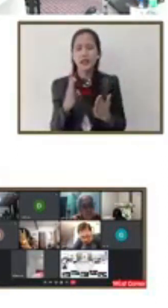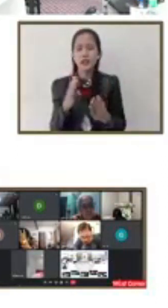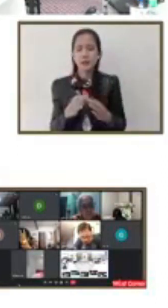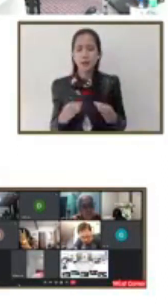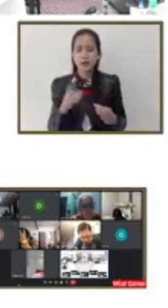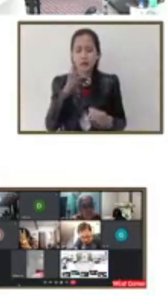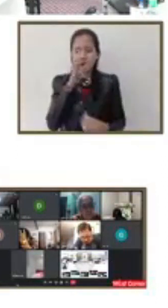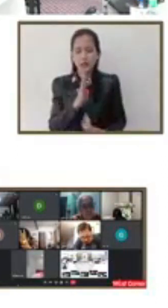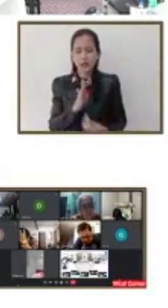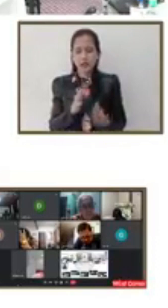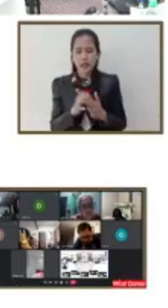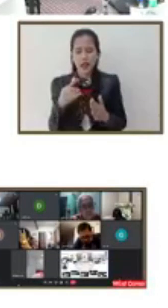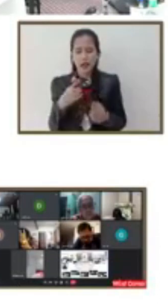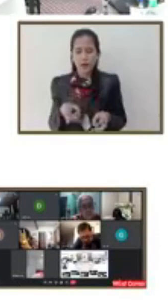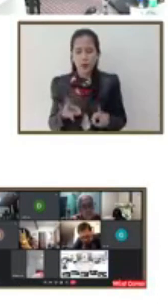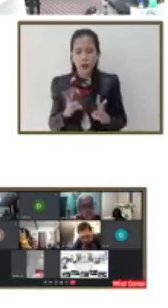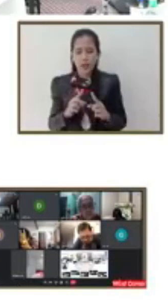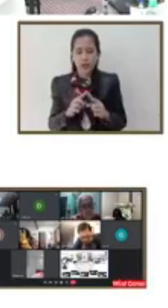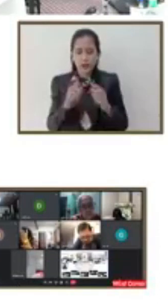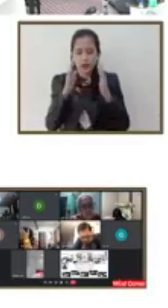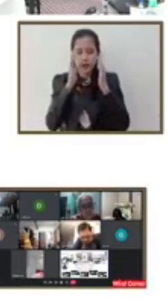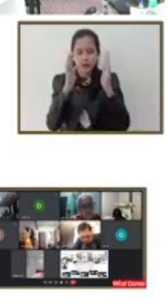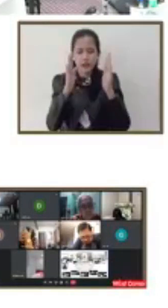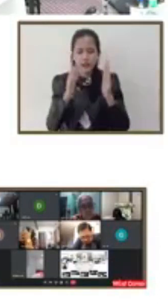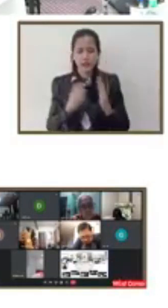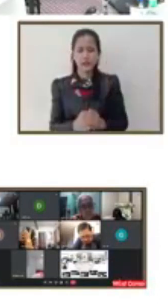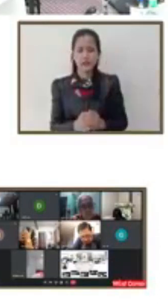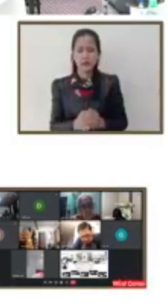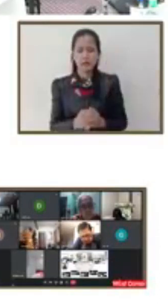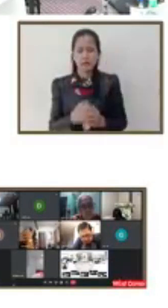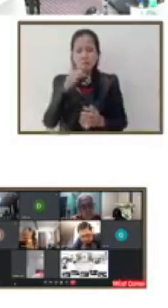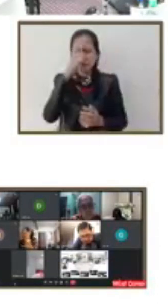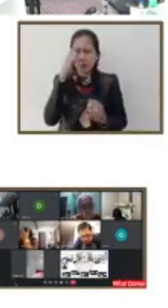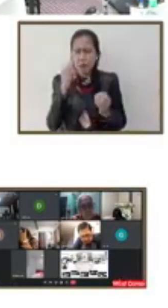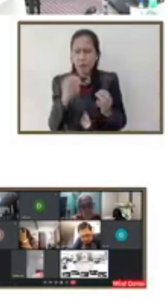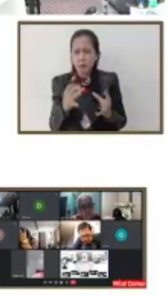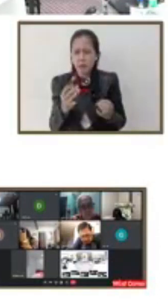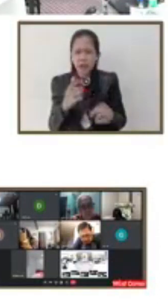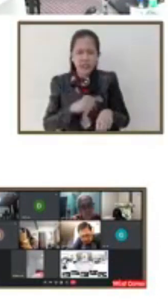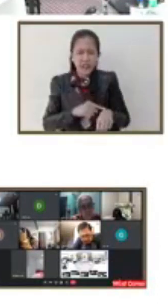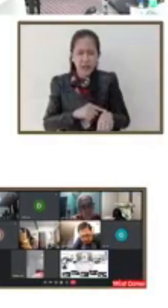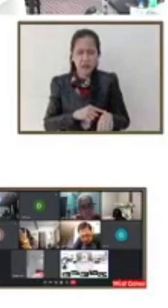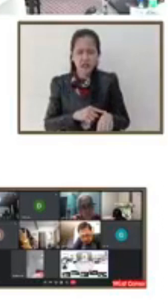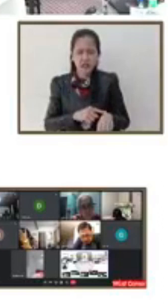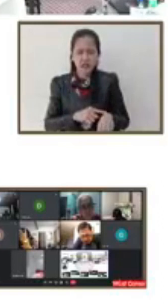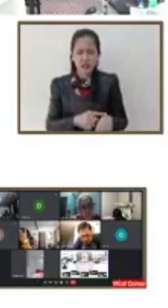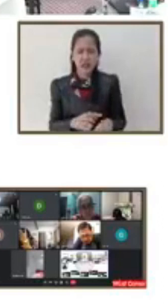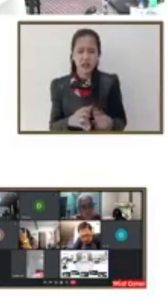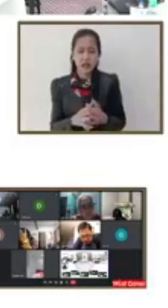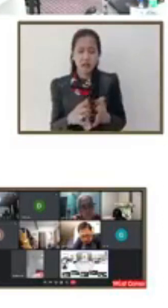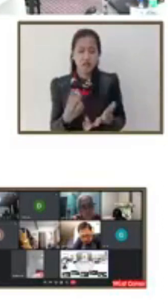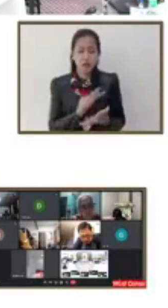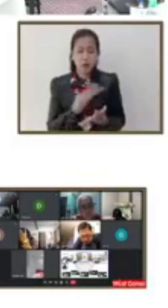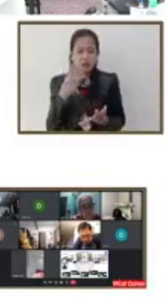ng pansin ang mga bagay na ito. Sapagkat maraming beses na kami po nagiging passive, Panginoon, na huwag naman po sana mangyari na ang aming buhay